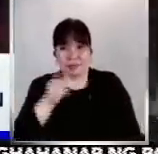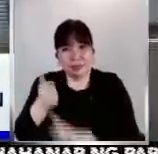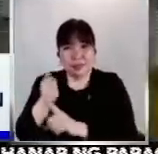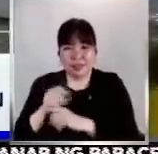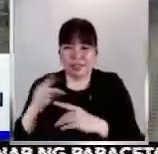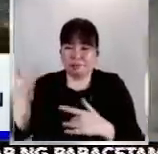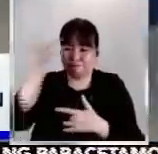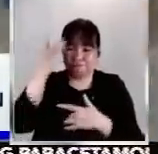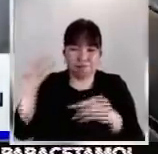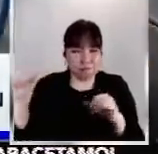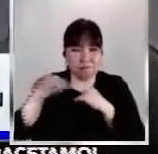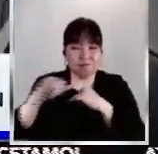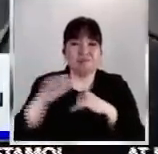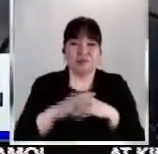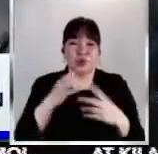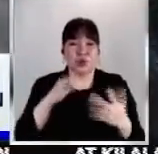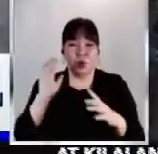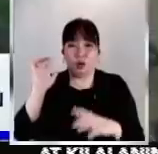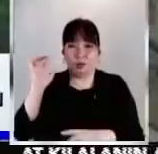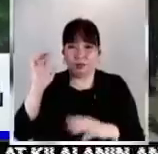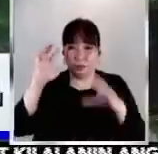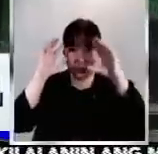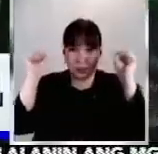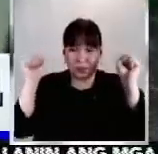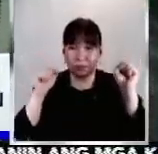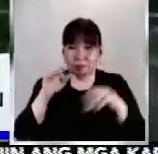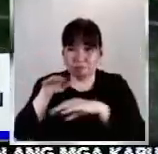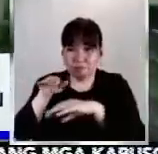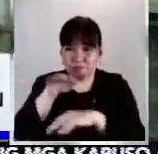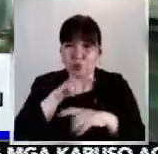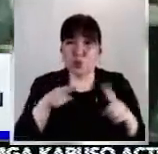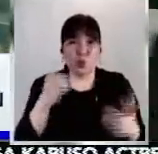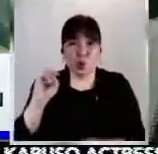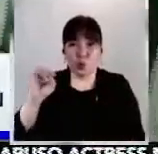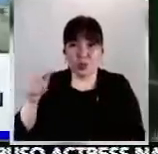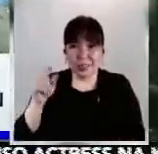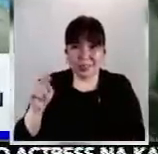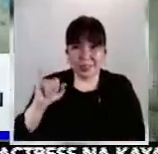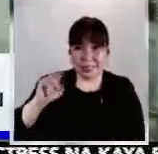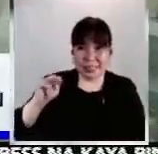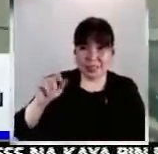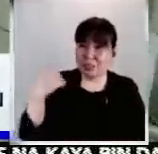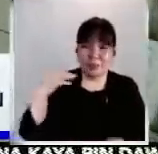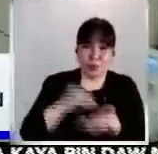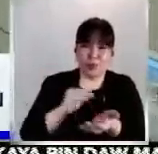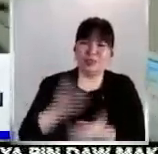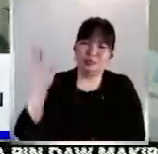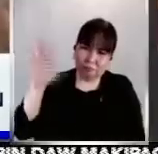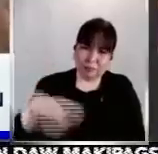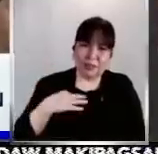nagkakasakit. Nanawagan ng Pangulo sa mga intern o yung mga hindi pagharap na doktor na mag-volunteer na at sumabak na sa gyera kontra